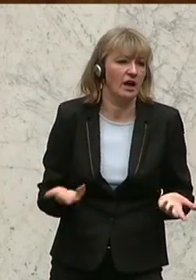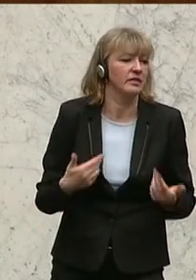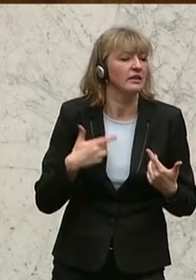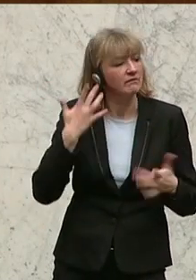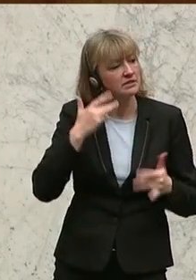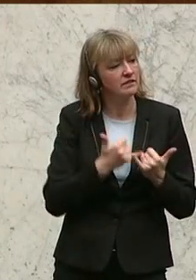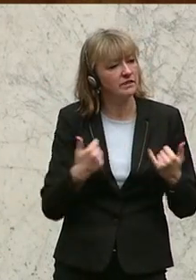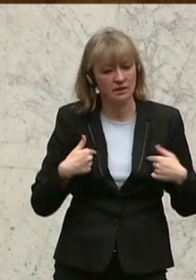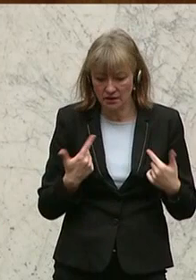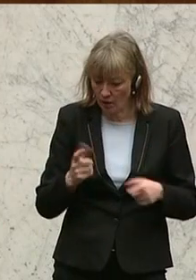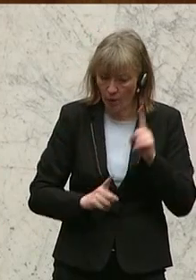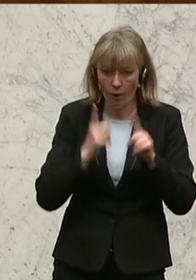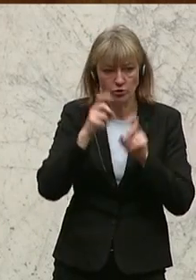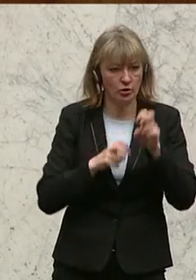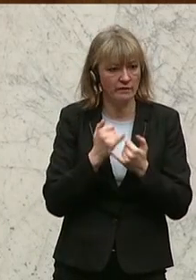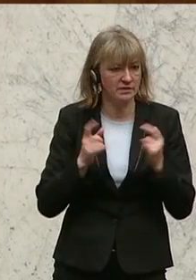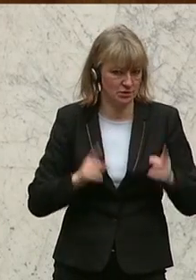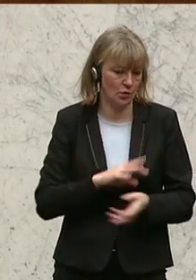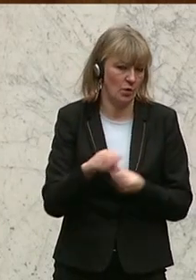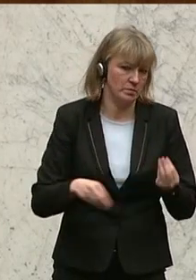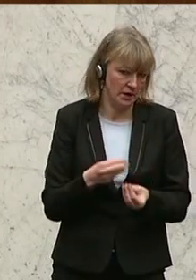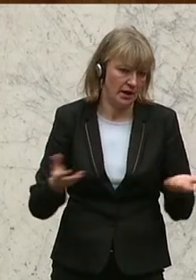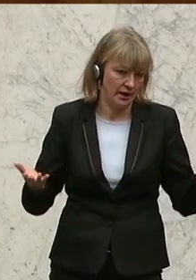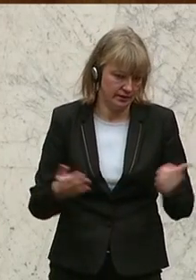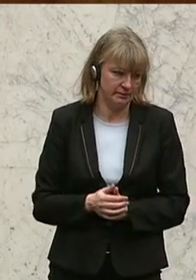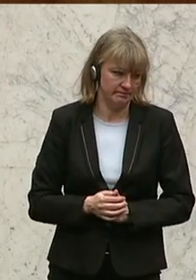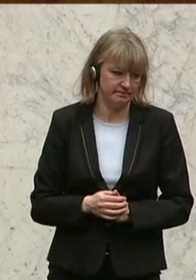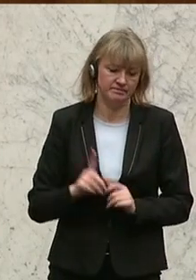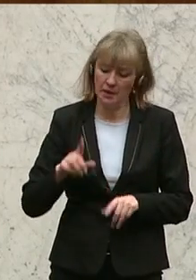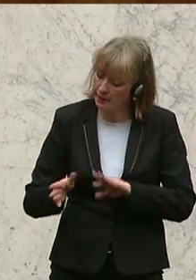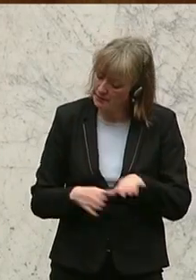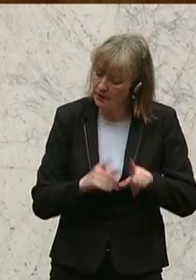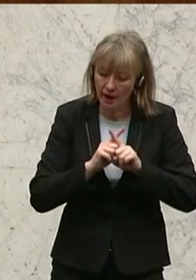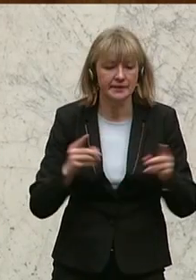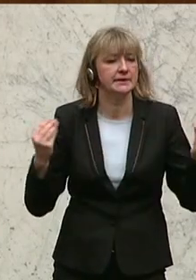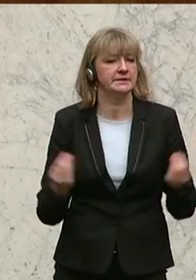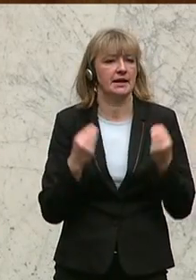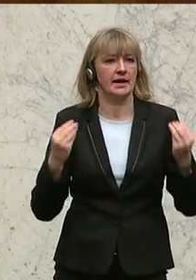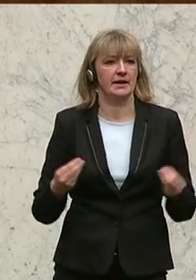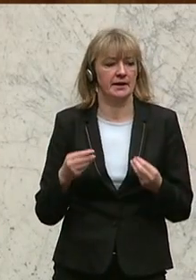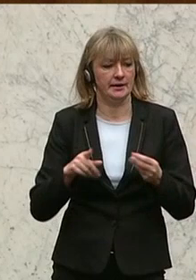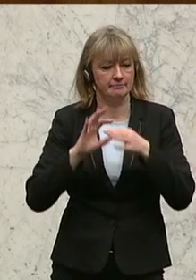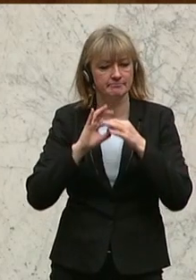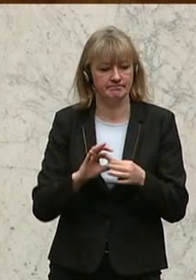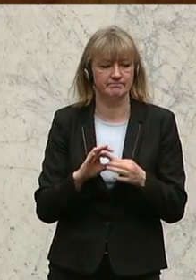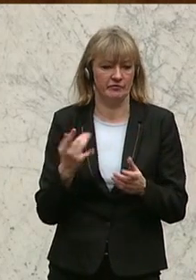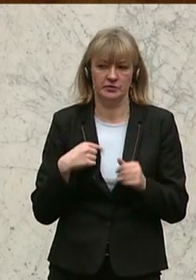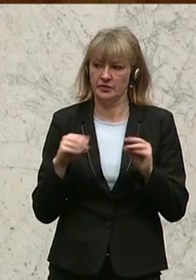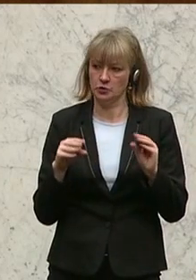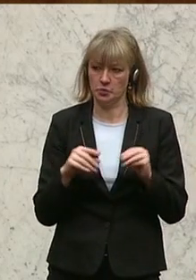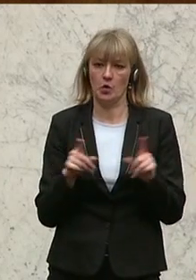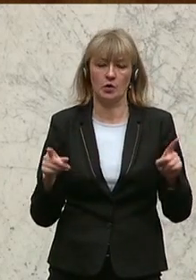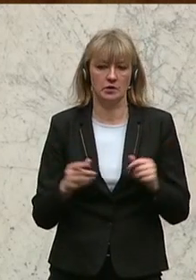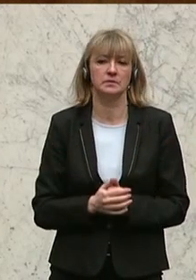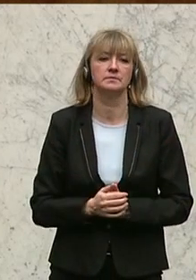eigenen Hochsteuern umgehen soll. Aber kommen wir noch zu den anderen Sachen, auch in diesem Zusammenhang, die heute angesprochen